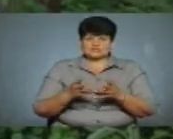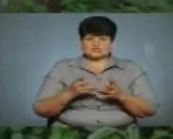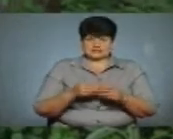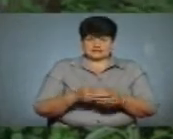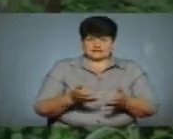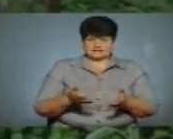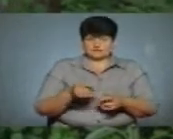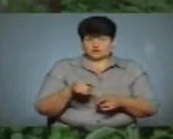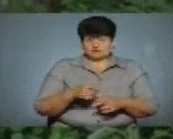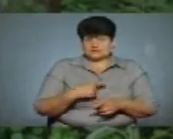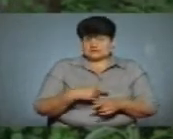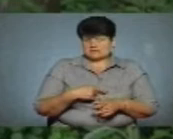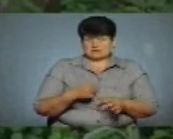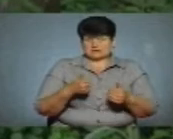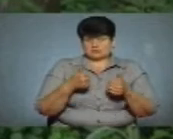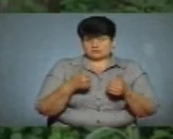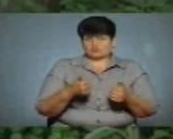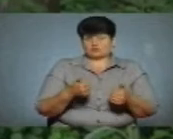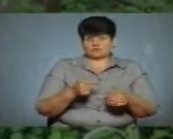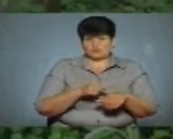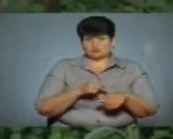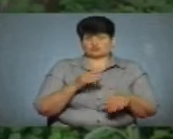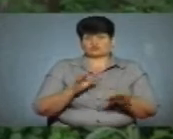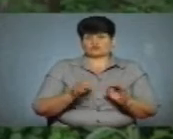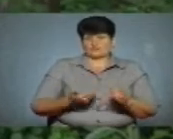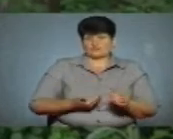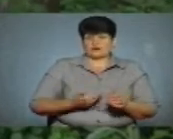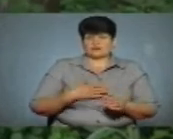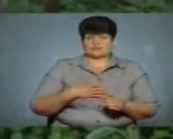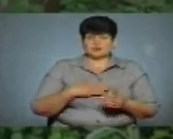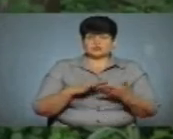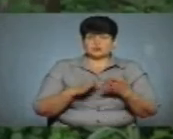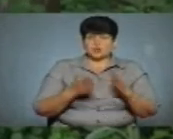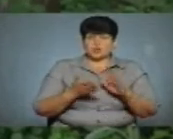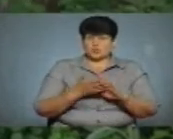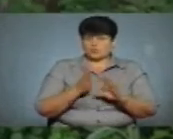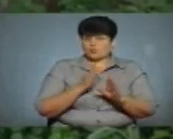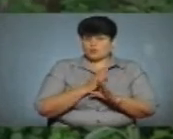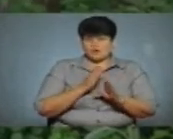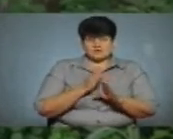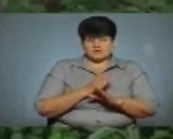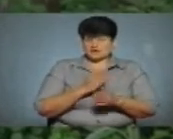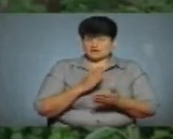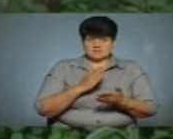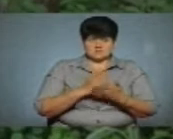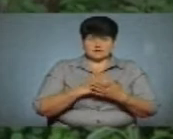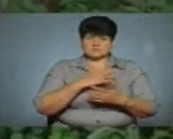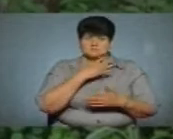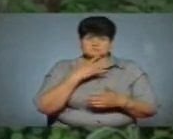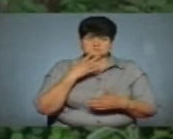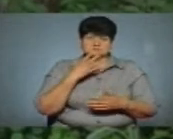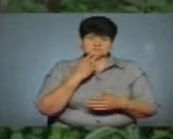чисельність. Він тут себе дуже добре почуває в наших кліматичних умовах і має, очевидно, достатньо